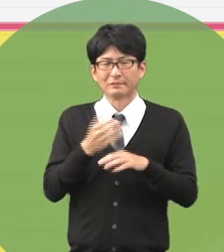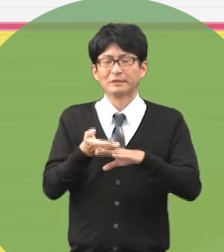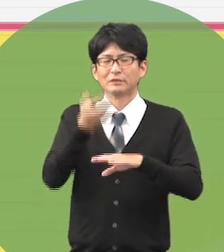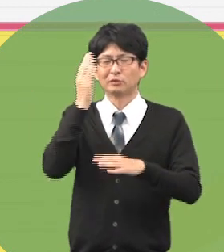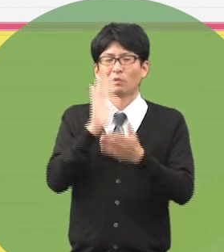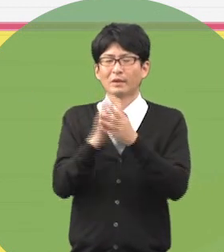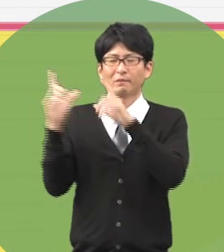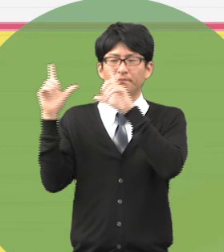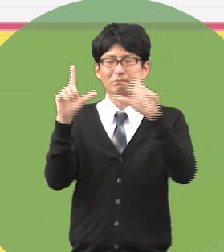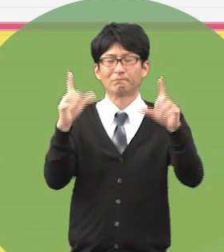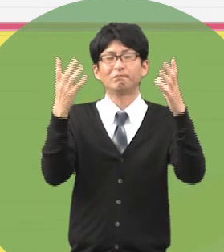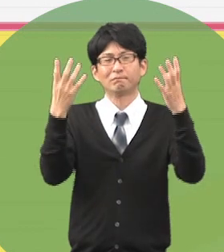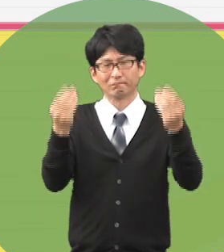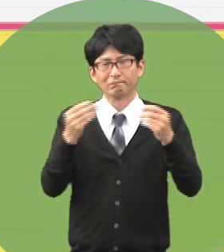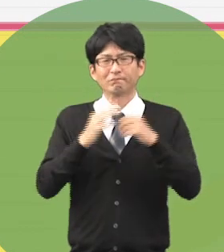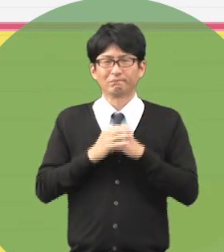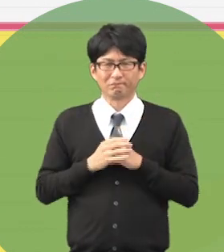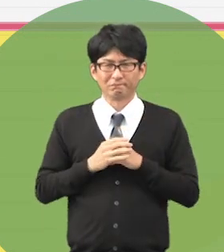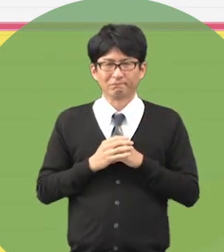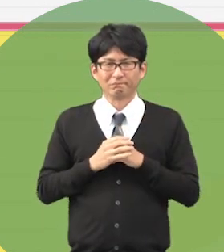した。